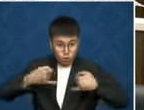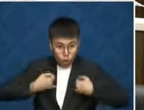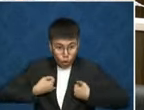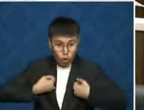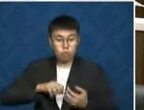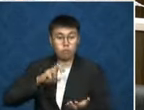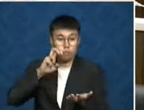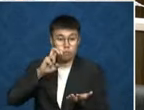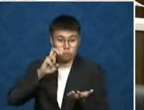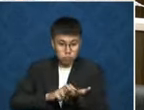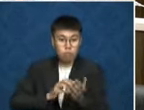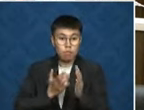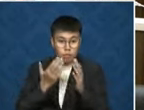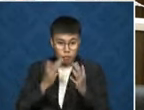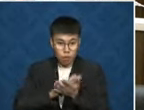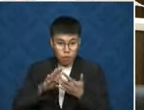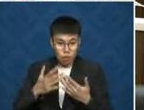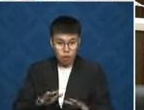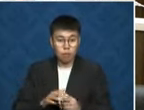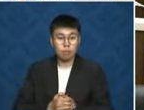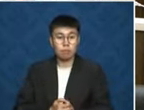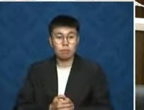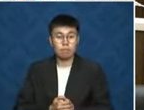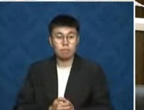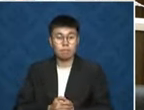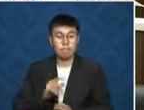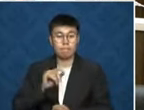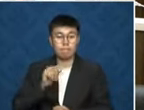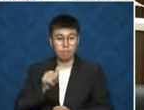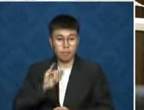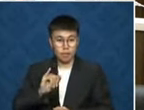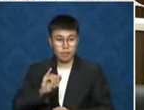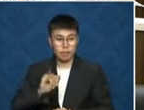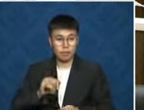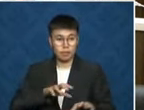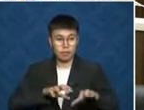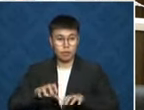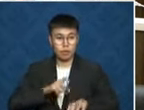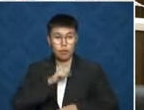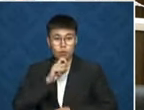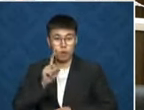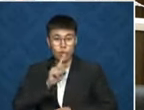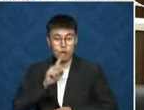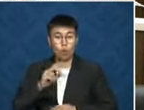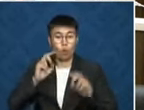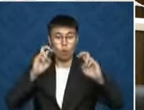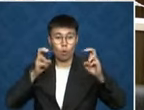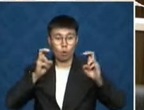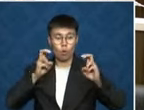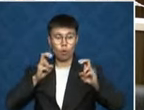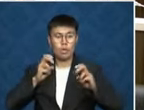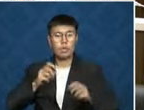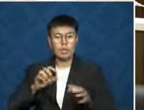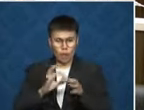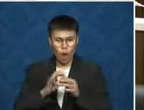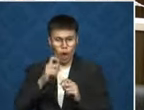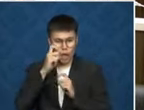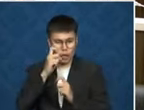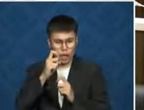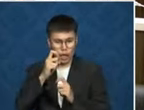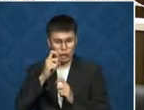ไว้เพราะฉะนั้นเนี่ย AI ถูกจัดให้เป็นเรื่องที่เป็นประเด็นความเสี่ยงสูงในอนา